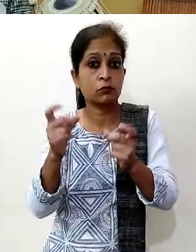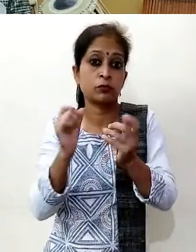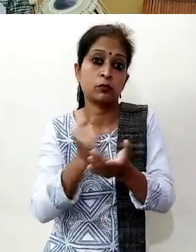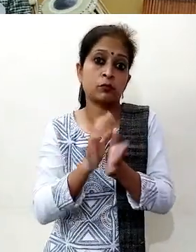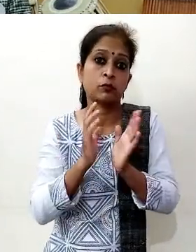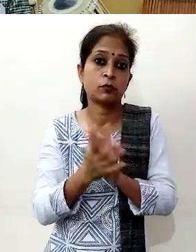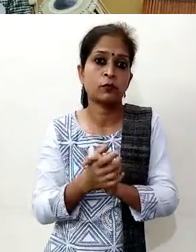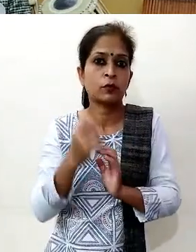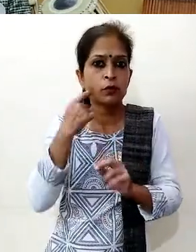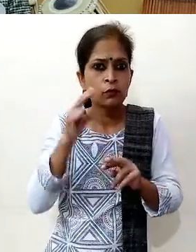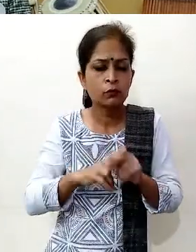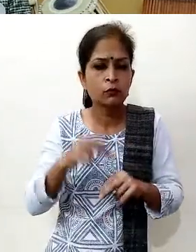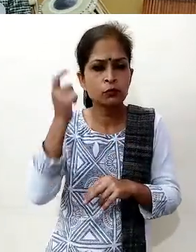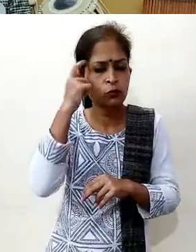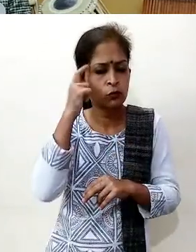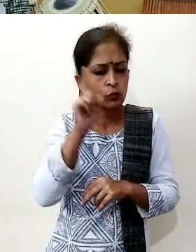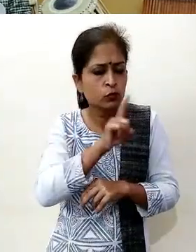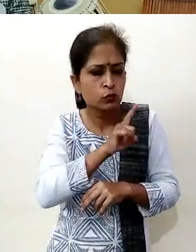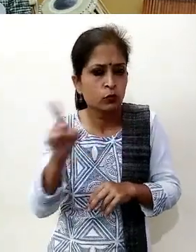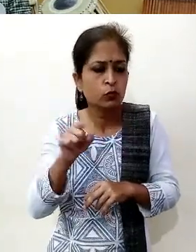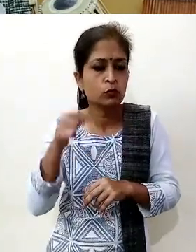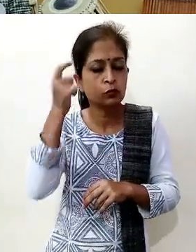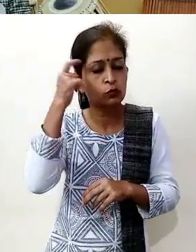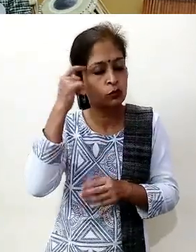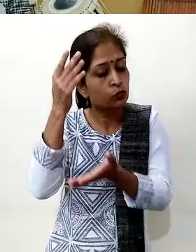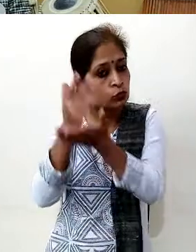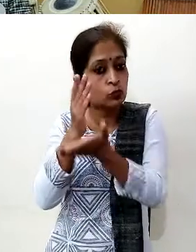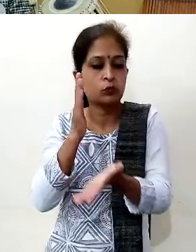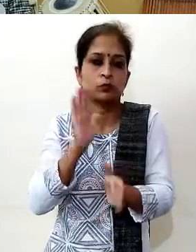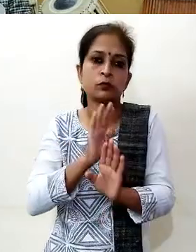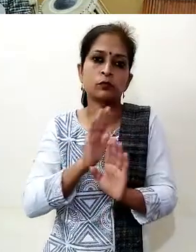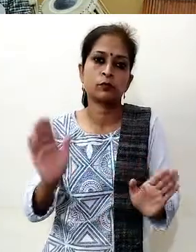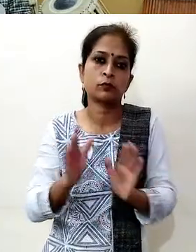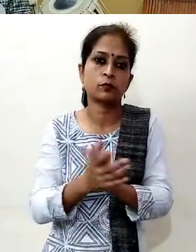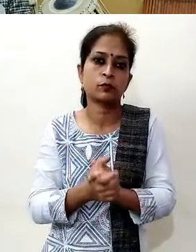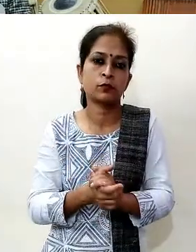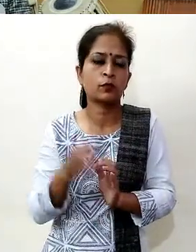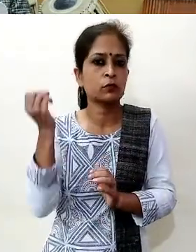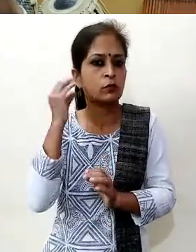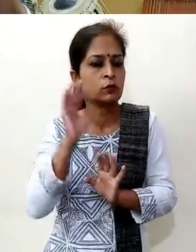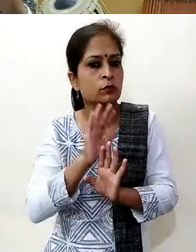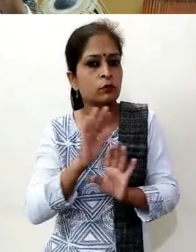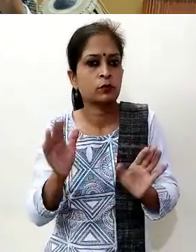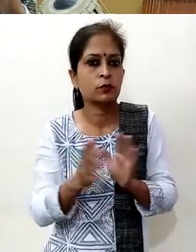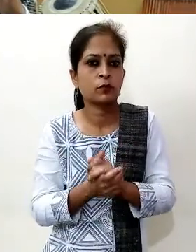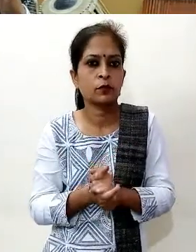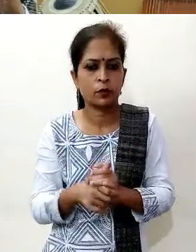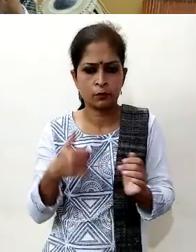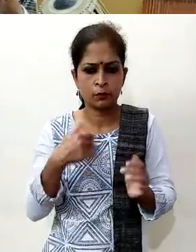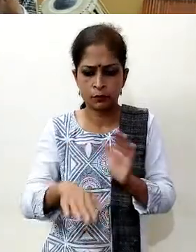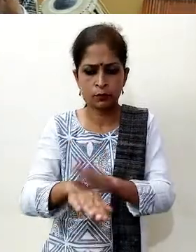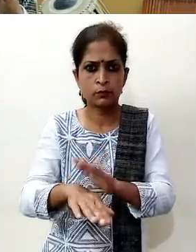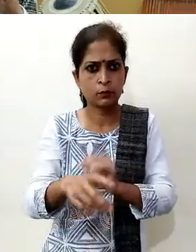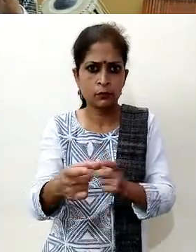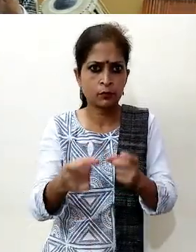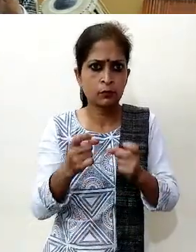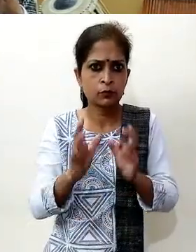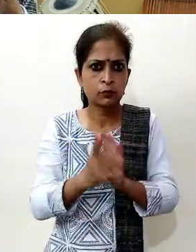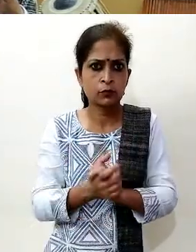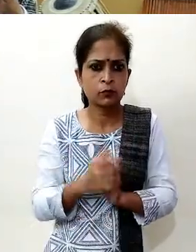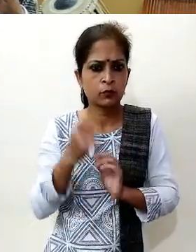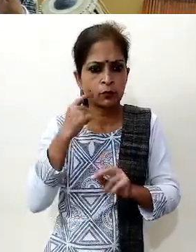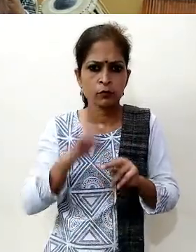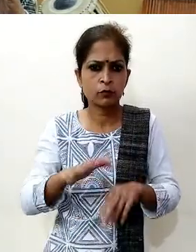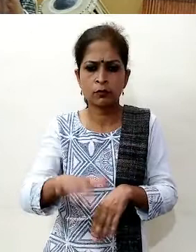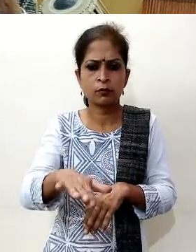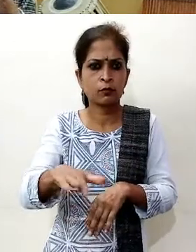कि अगर मुझे नहीं सोचना है तो मैं नहीं सोचूंगा, मैं सुनूंगा। जैसे कि मेरे हाथ पे मेरा नियंत्रण है अभी कि अगर मैं इसे